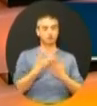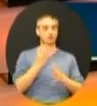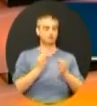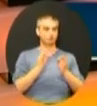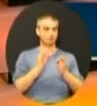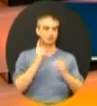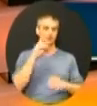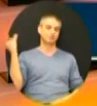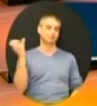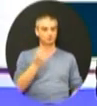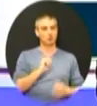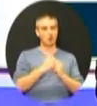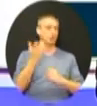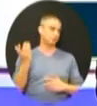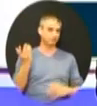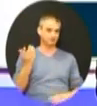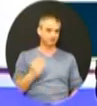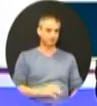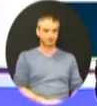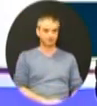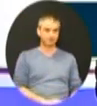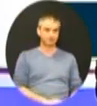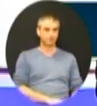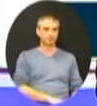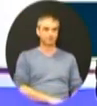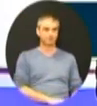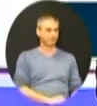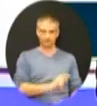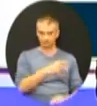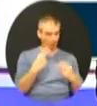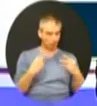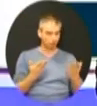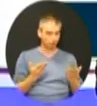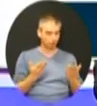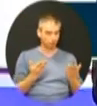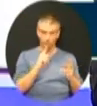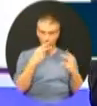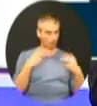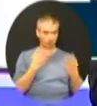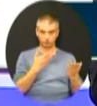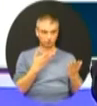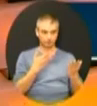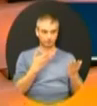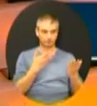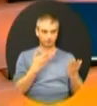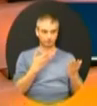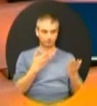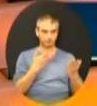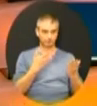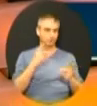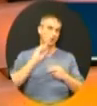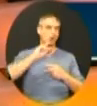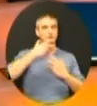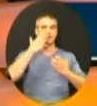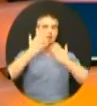משפטי מטעם אוקיי או למנות לא נגיד ל למנות אתה לא חושש אתה לא חושש לסגה